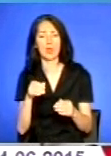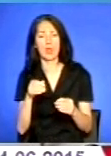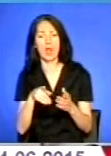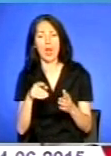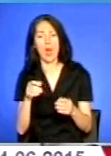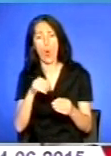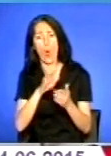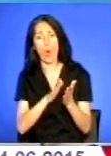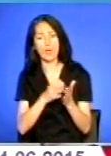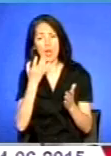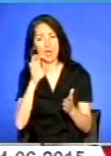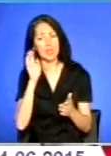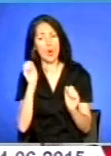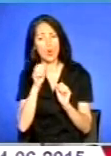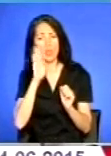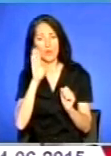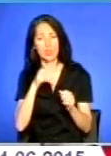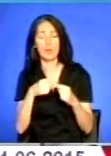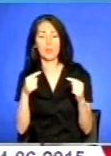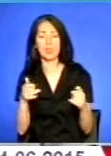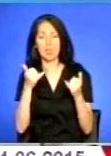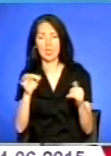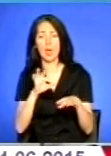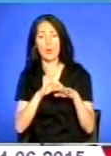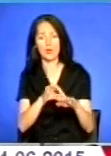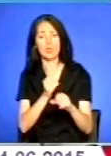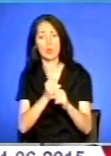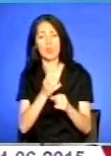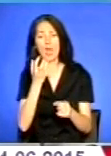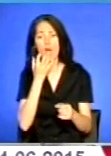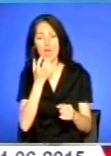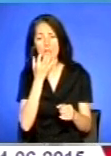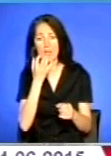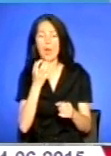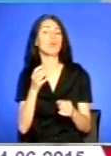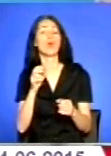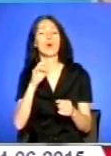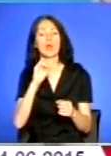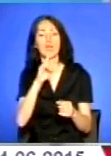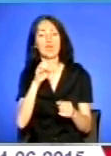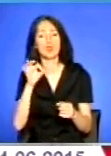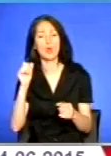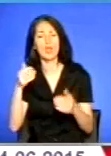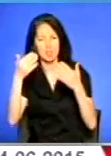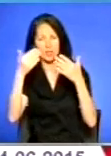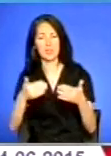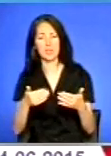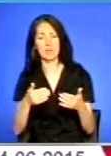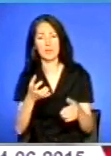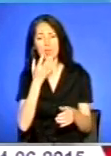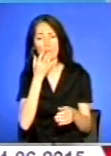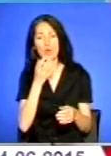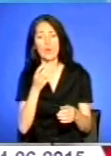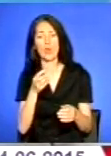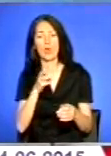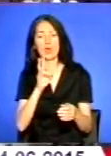води. Матеріали для проведення робіт з теплоізоляції зовнішніх стін, теплові насоси,